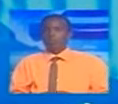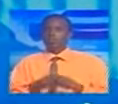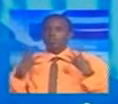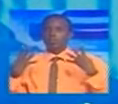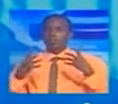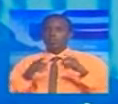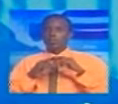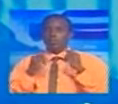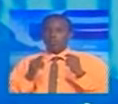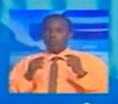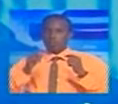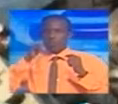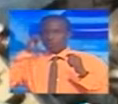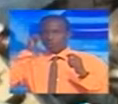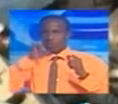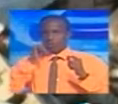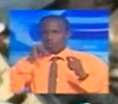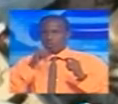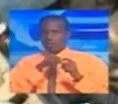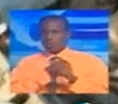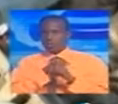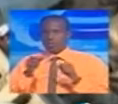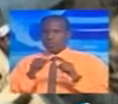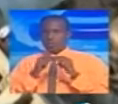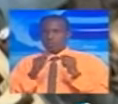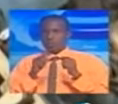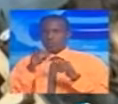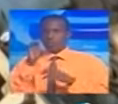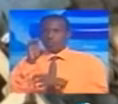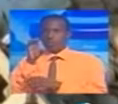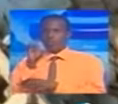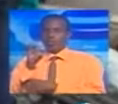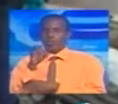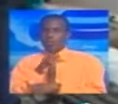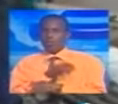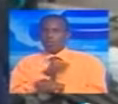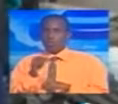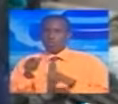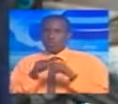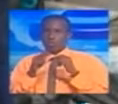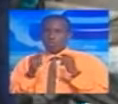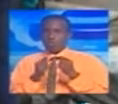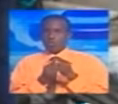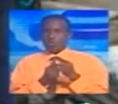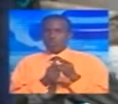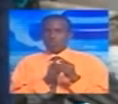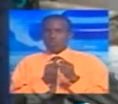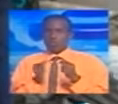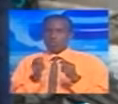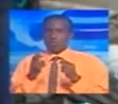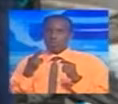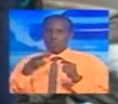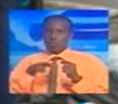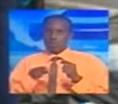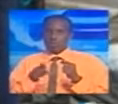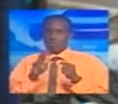s'est fait exploser aujourd'hui donc dans une mosquée de cette ville du nord-est du Nigeria. Cette région du pays est